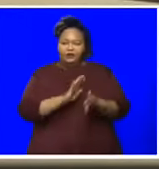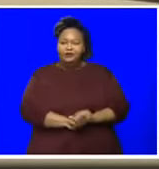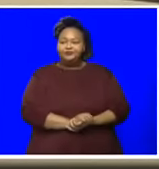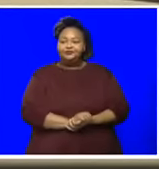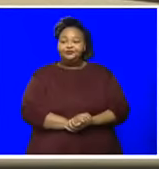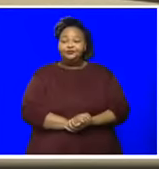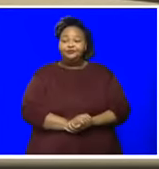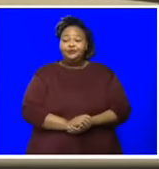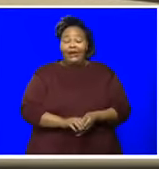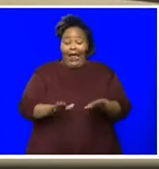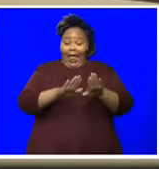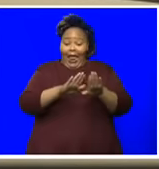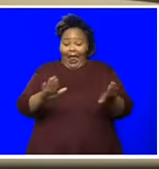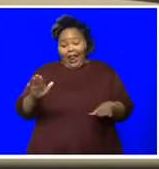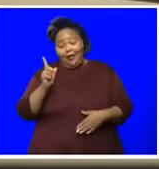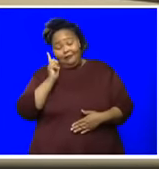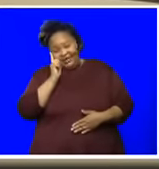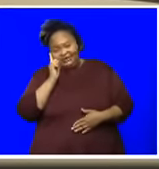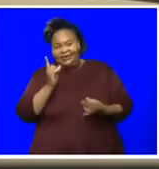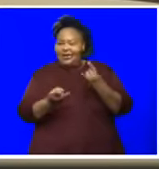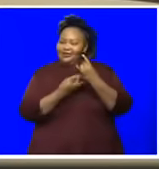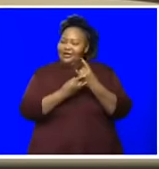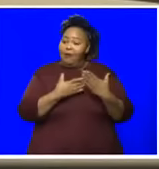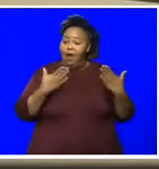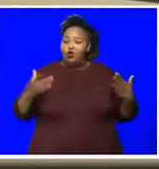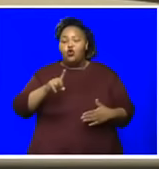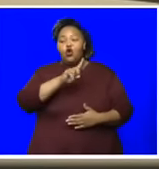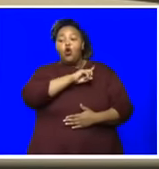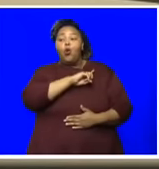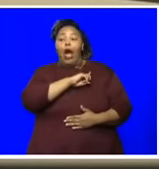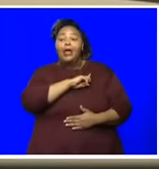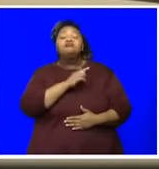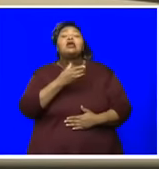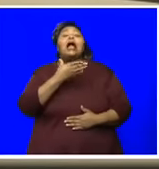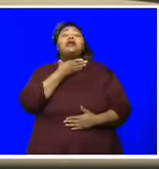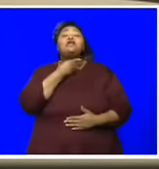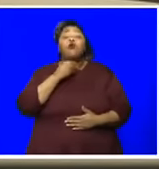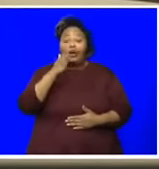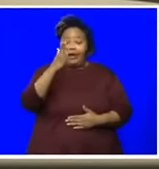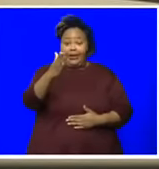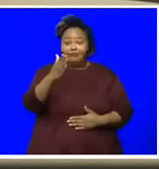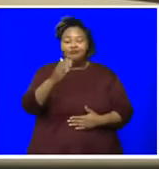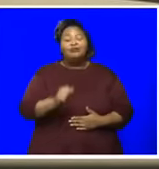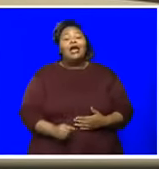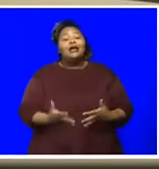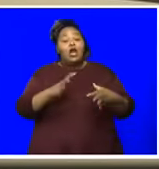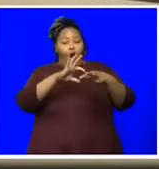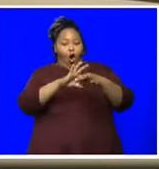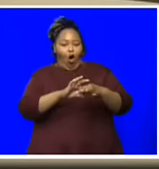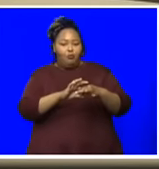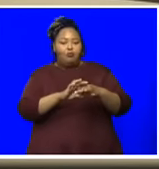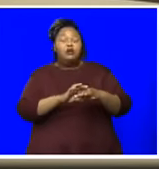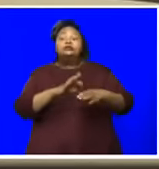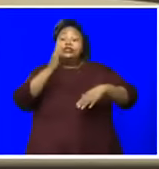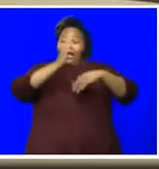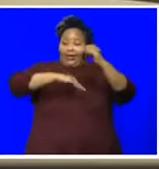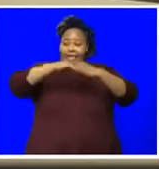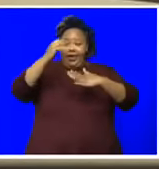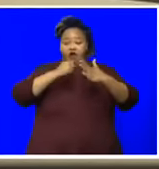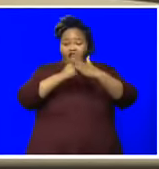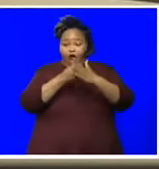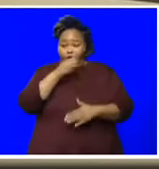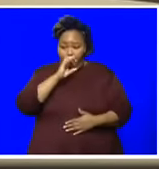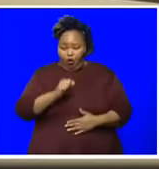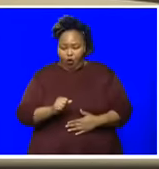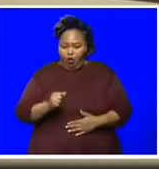tasisita sinelikhaya lapha kadokolwako lesilakhelela abantu labadzala nganzi bakhona nalabanye